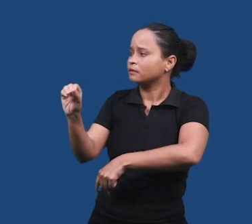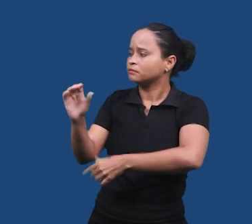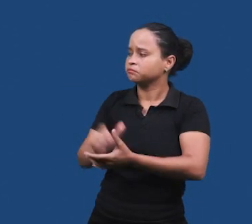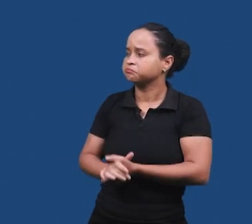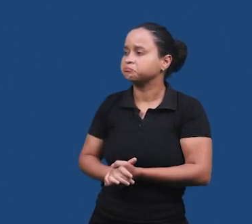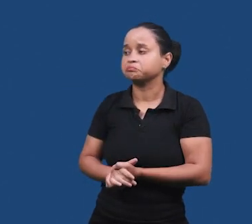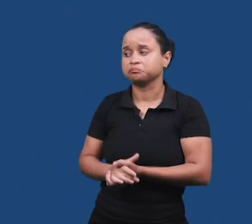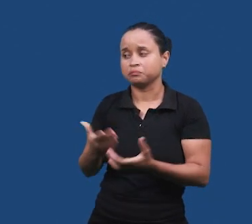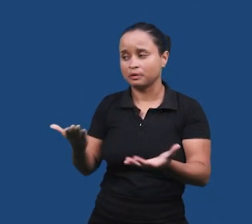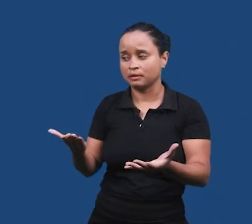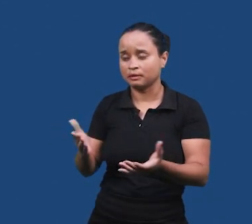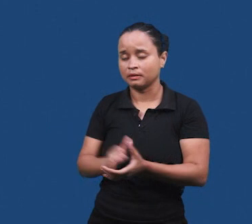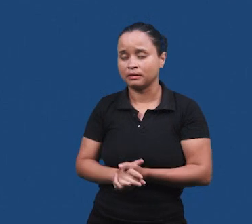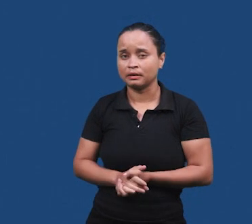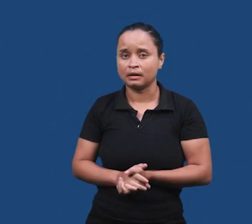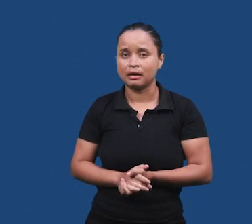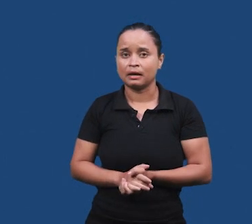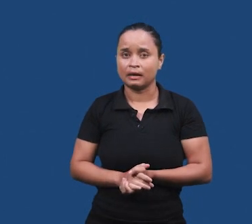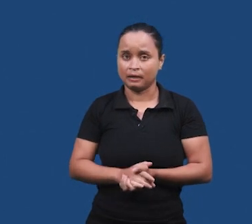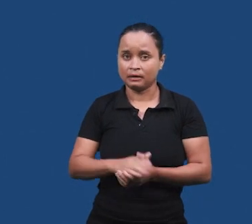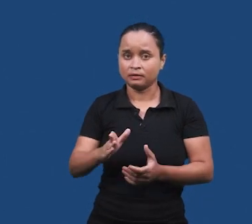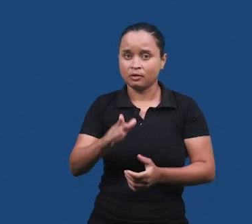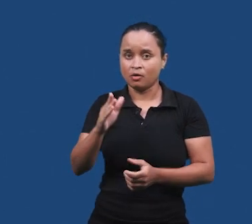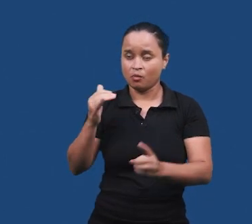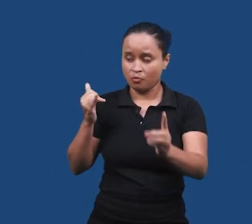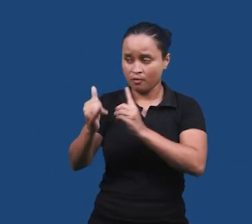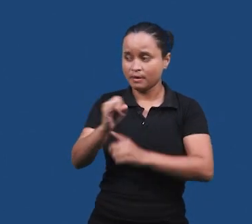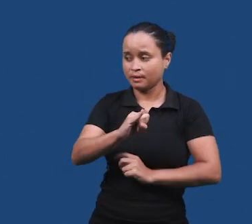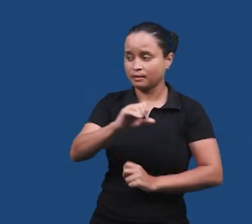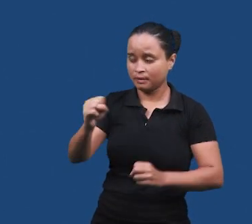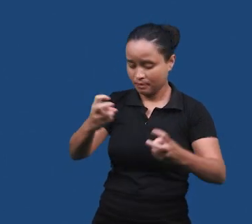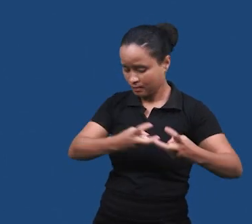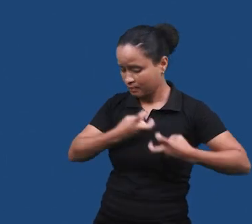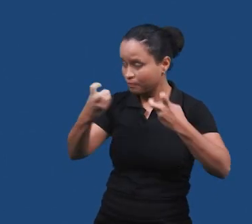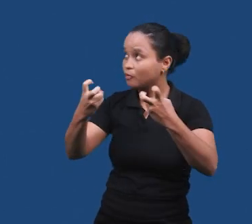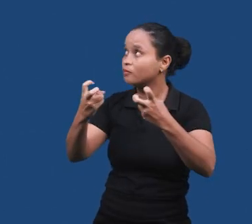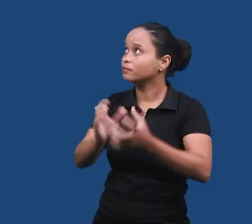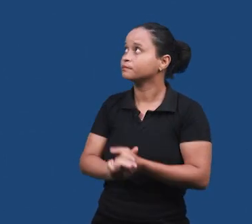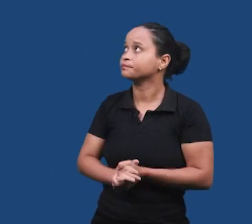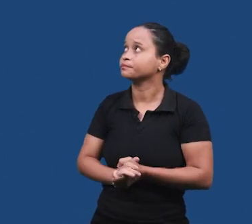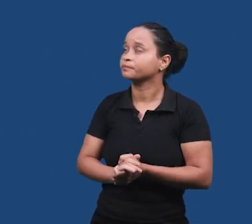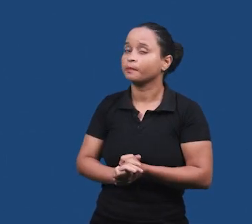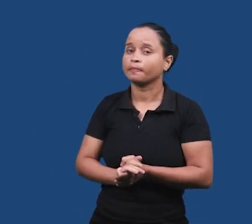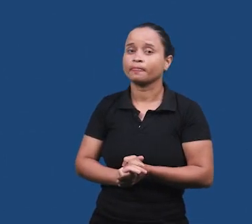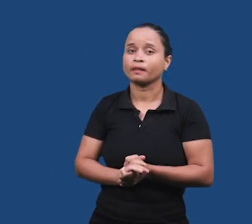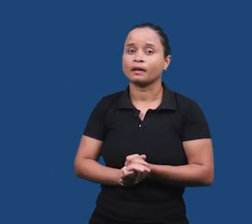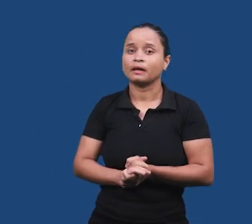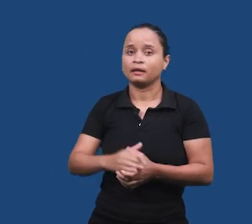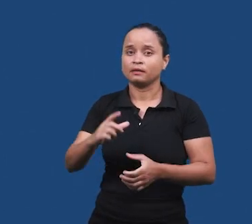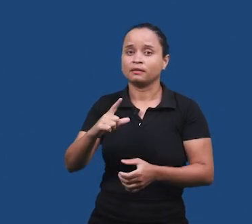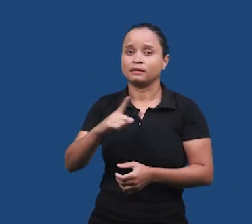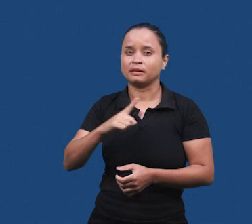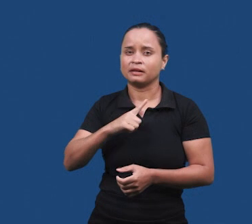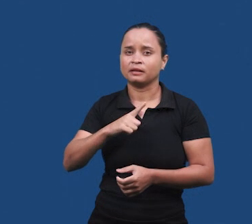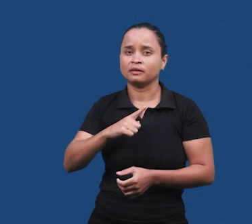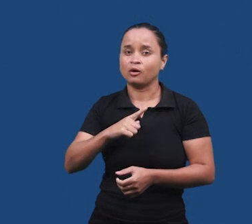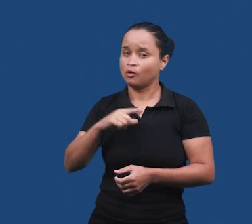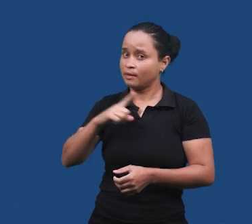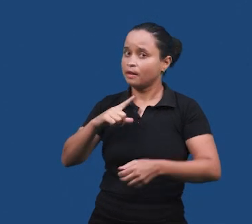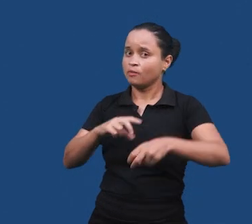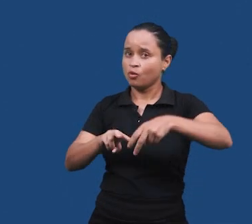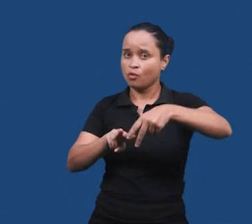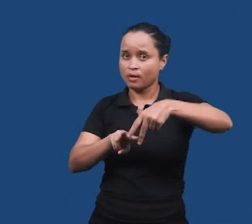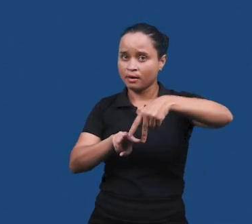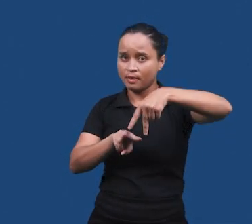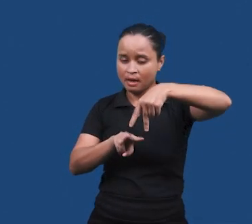arrière. Alors le prophète Ésaïe a prié au Seigneur et il a fait